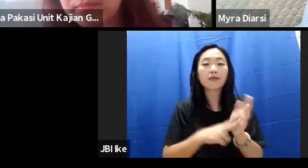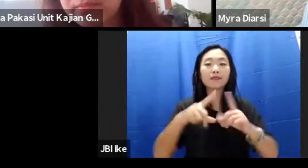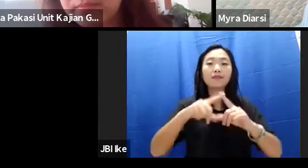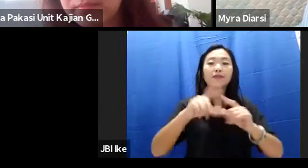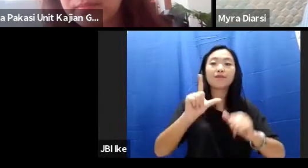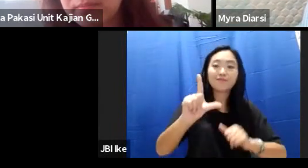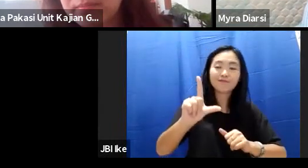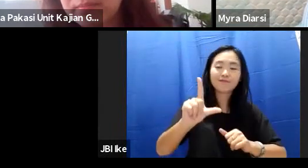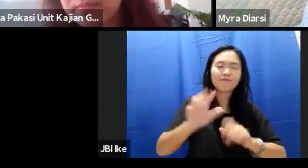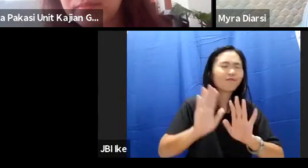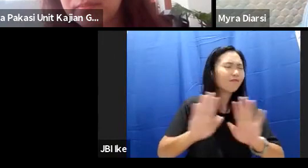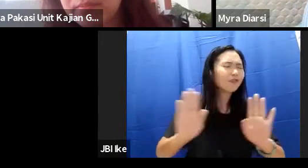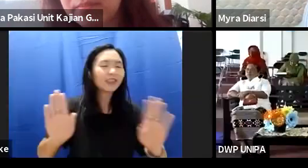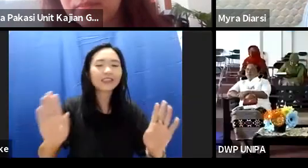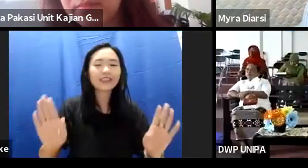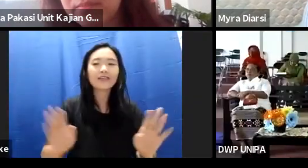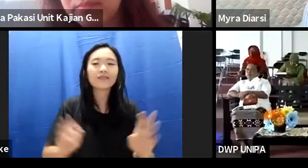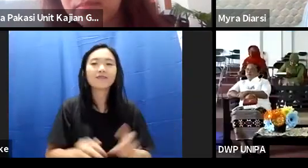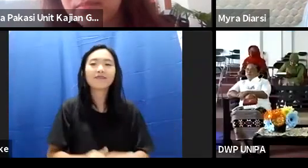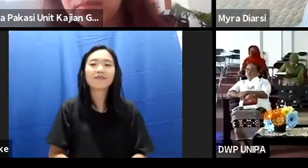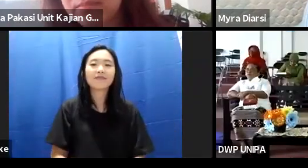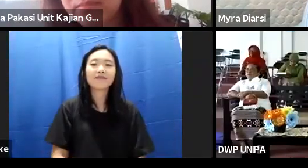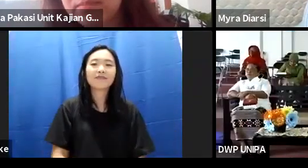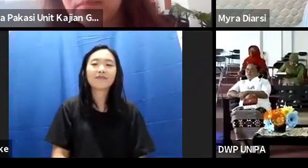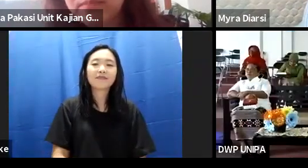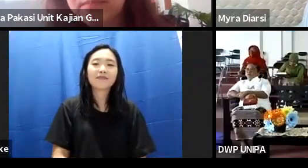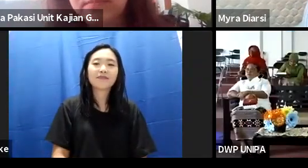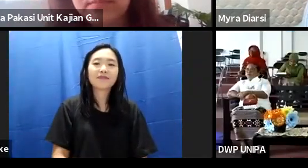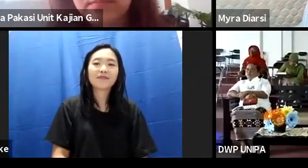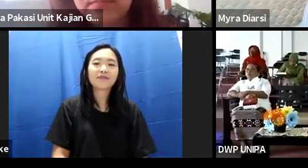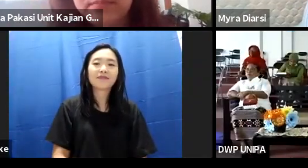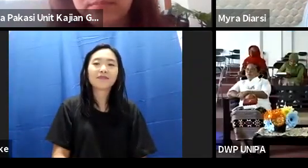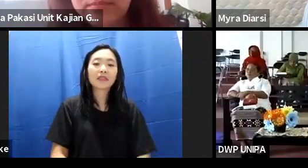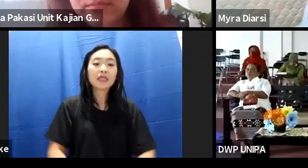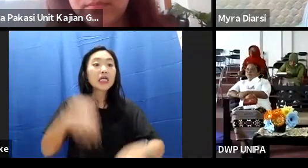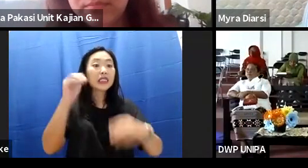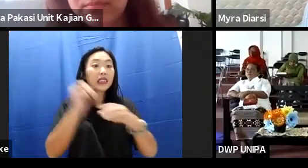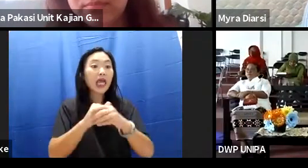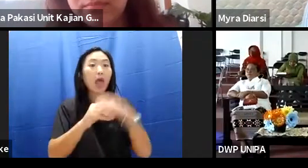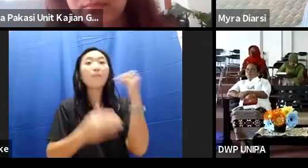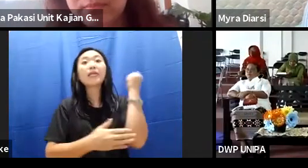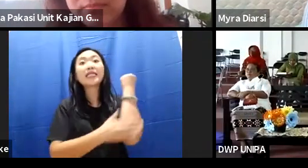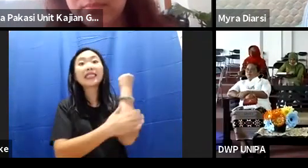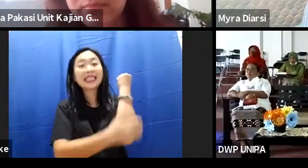melakukan presentasi pada konferensi baik di dalam maupun di luar negeri.